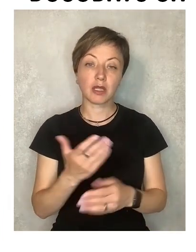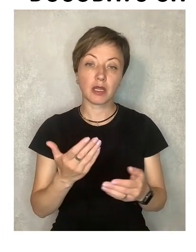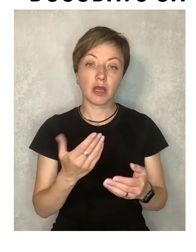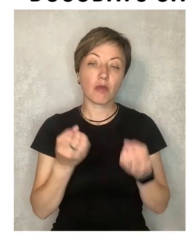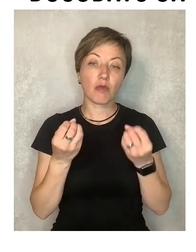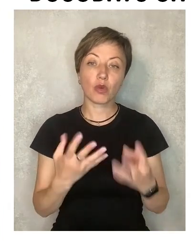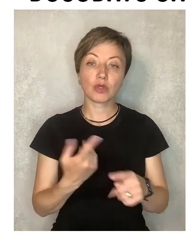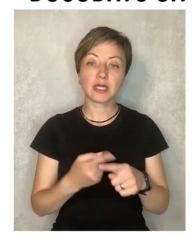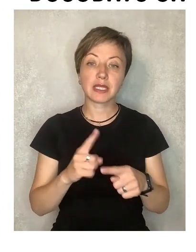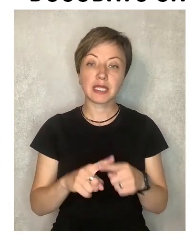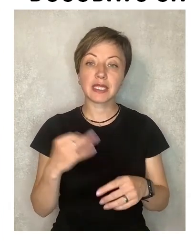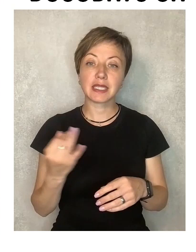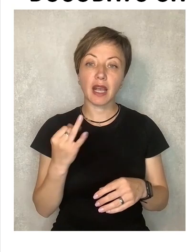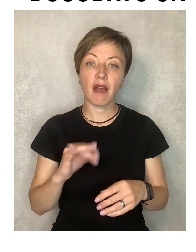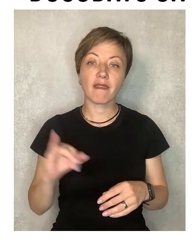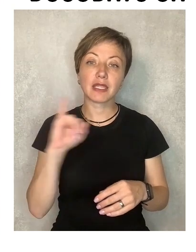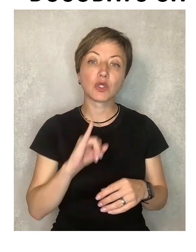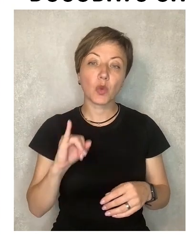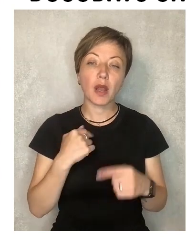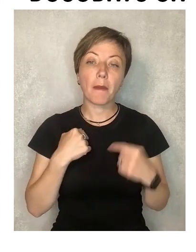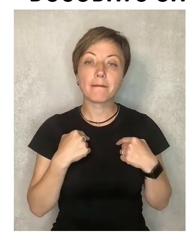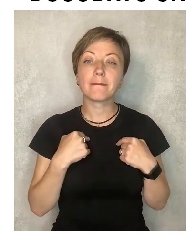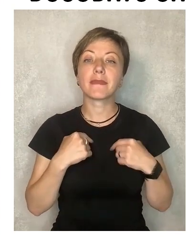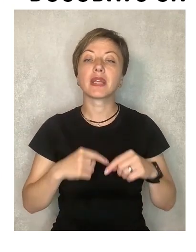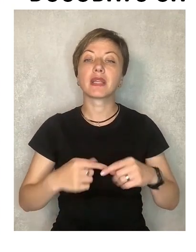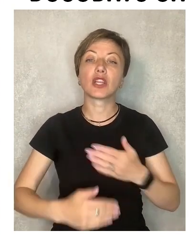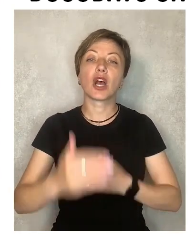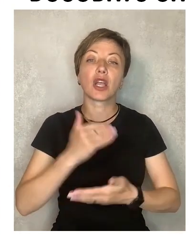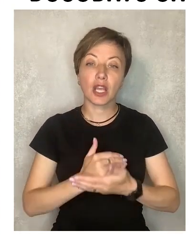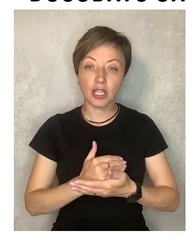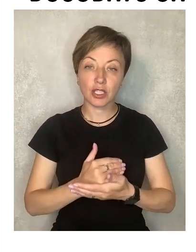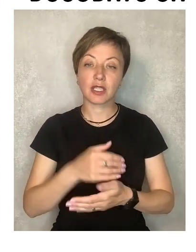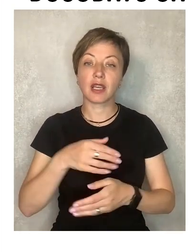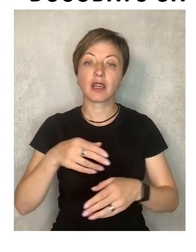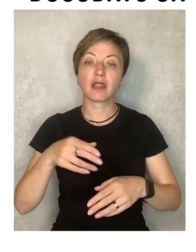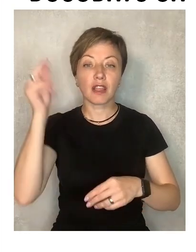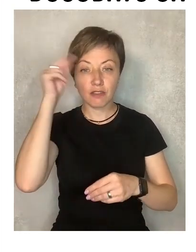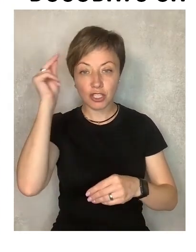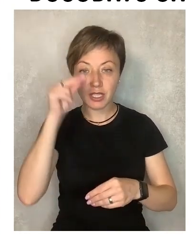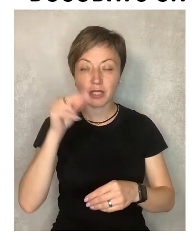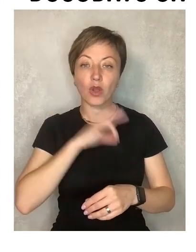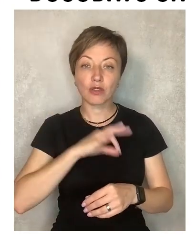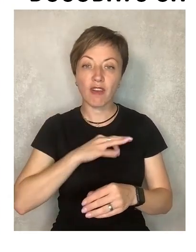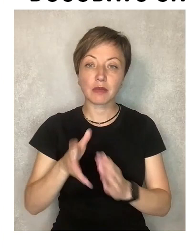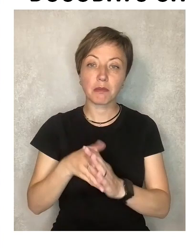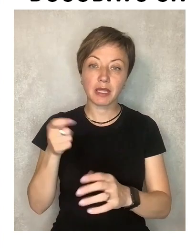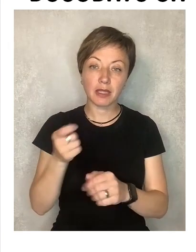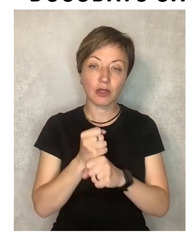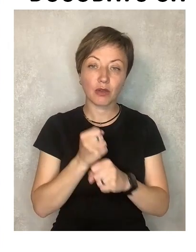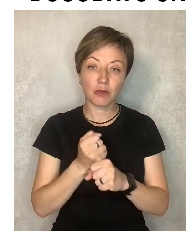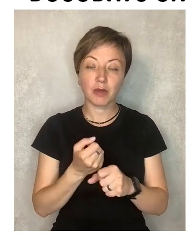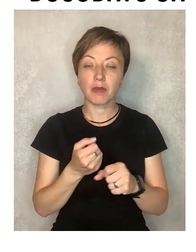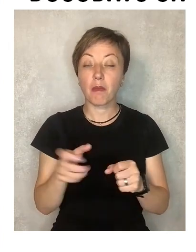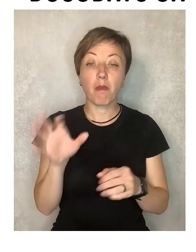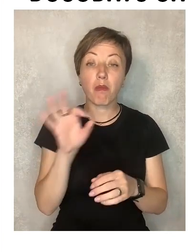дуже цікава історія. Ми нарешті навчились користуватись петиціями, робимо петиції про все на світі. Це, напевно, прикольно, але у